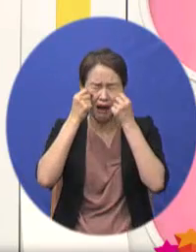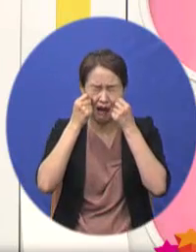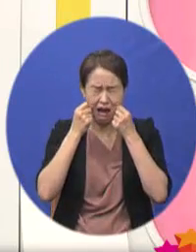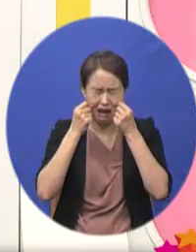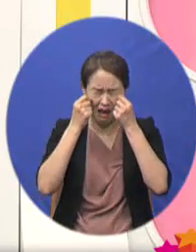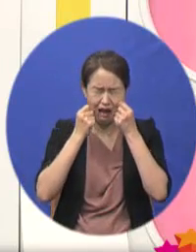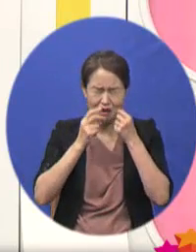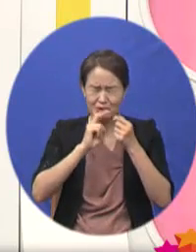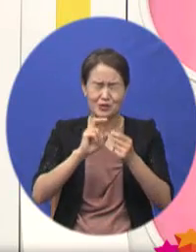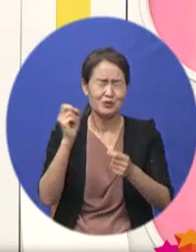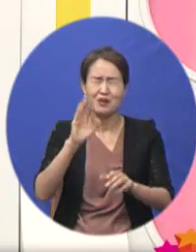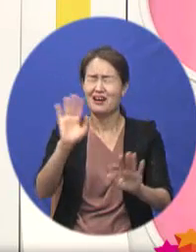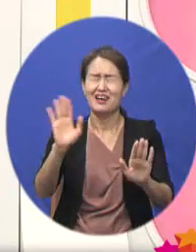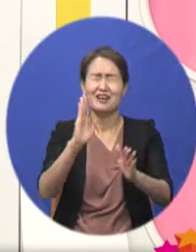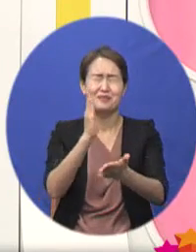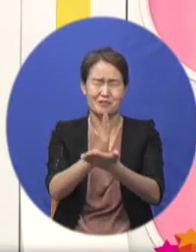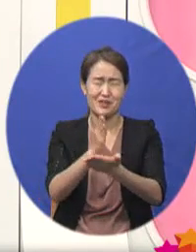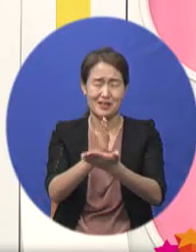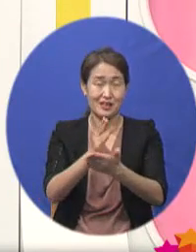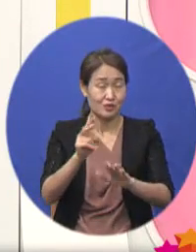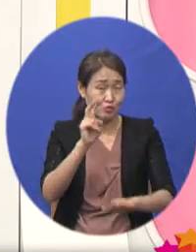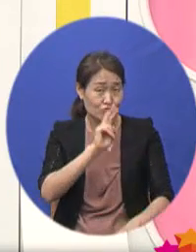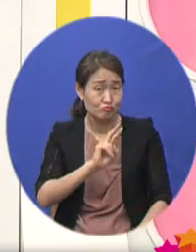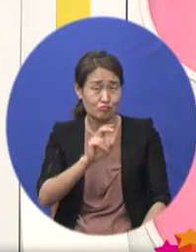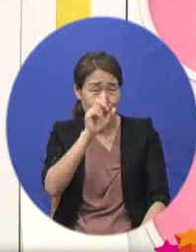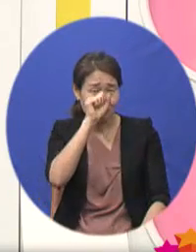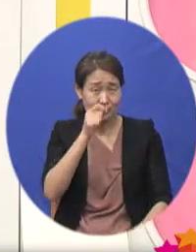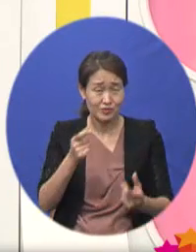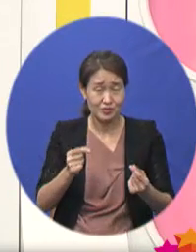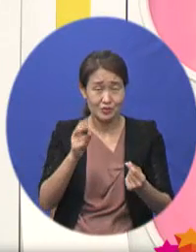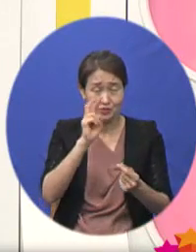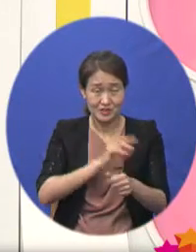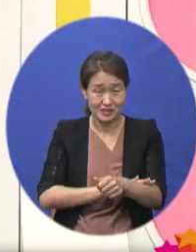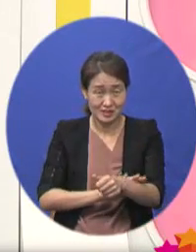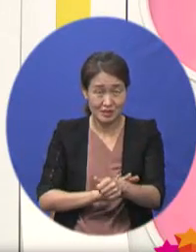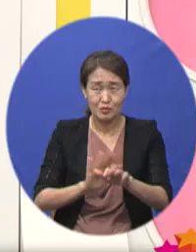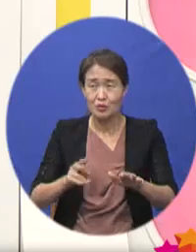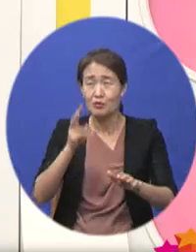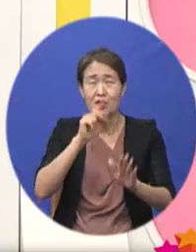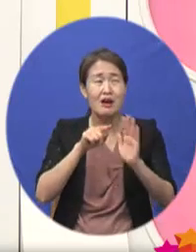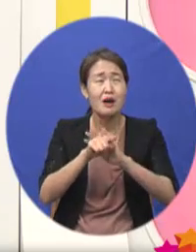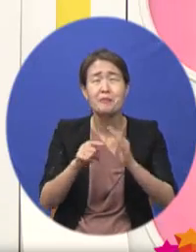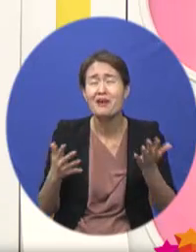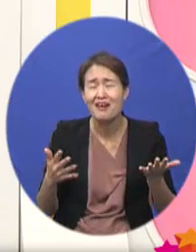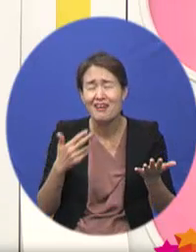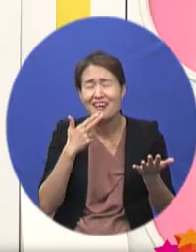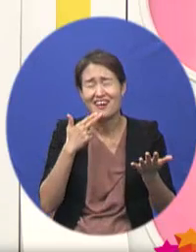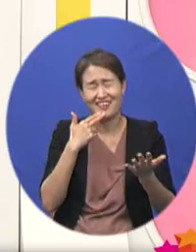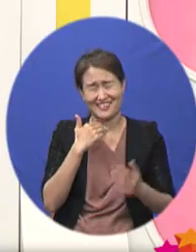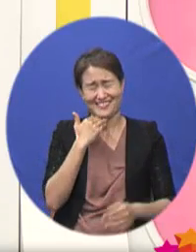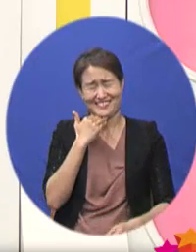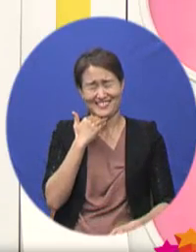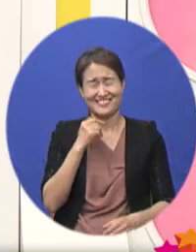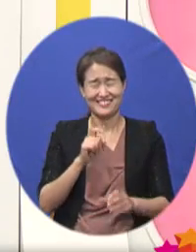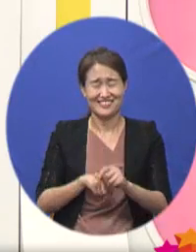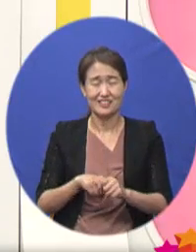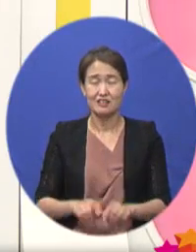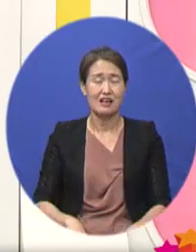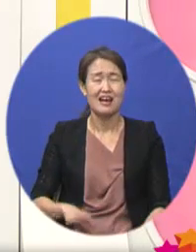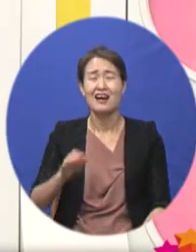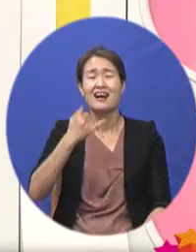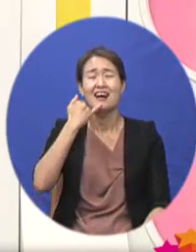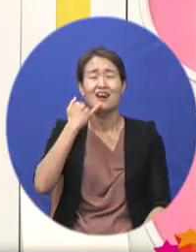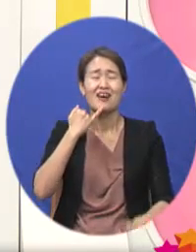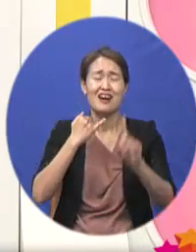나와서 또 노래 못 하니까 이제 열심히서 노래를 네. 하시죠. 노래도 잘 들어보겠습니다. 예. 오늘 예. 노래 교실도 못 갔네요. 네. 노래하고. 네. 못